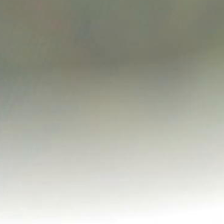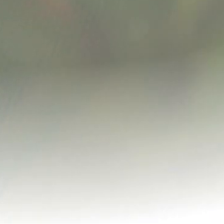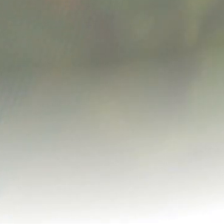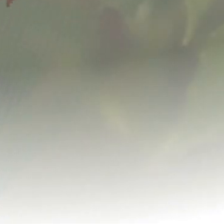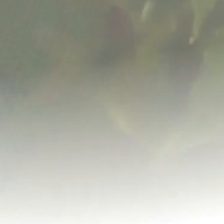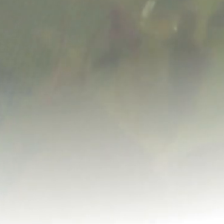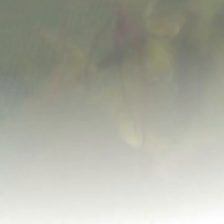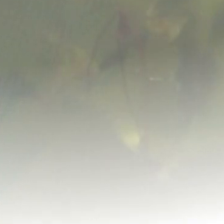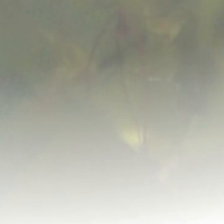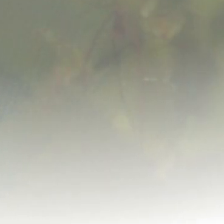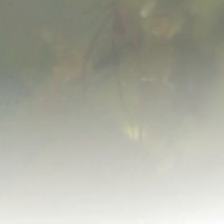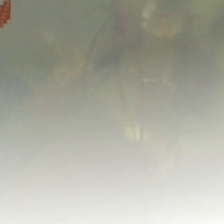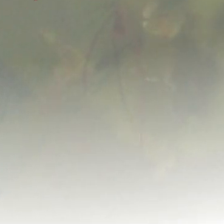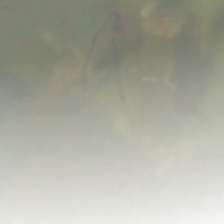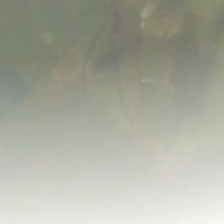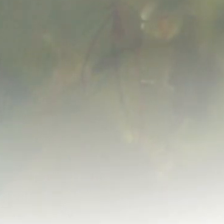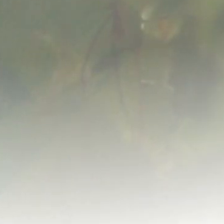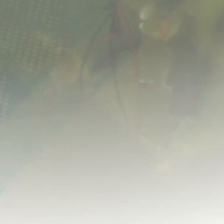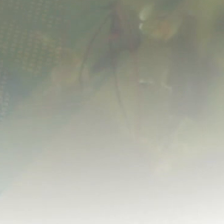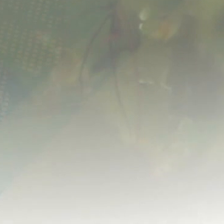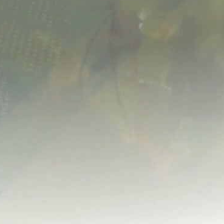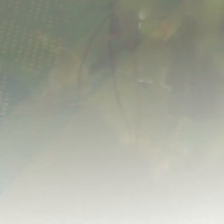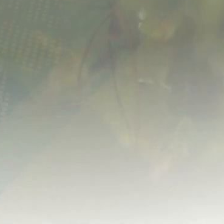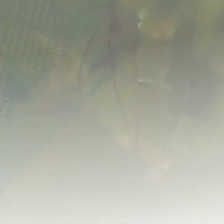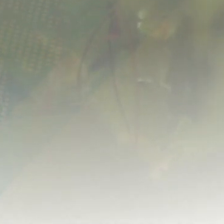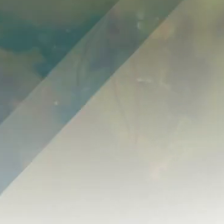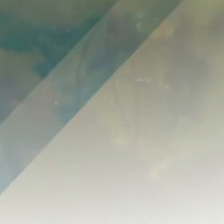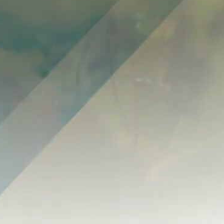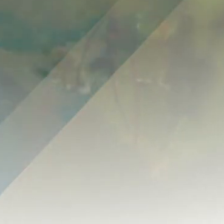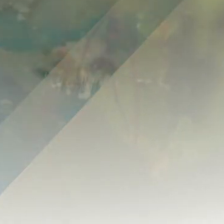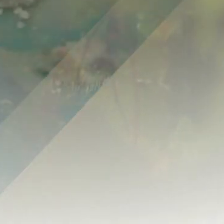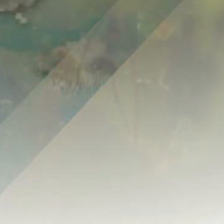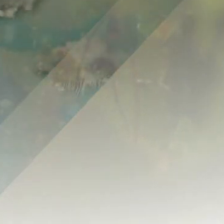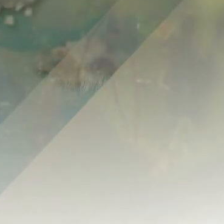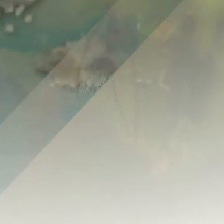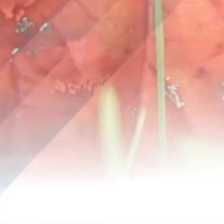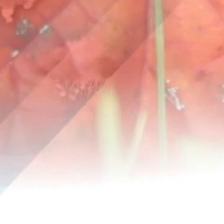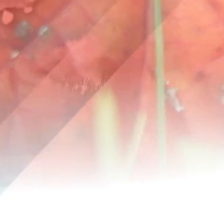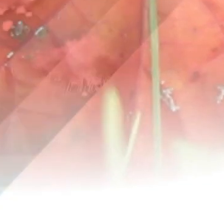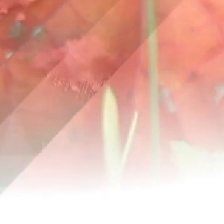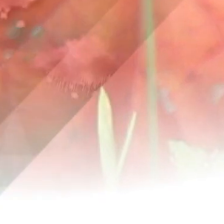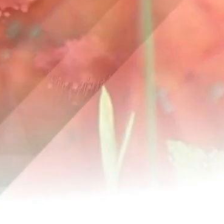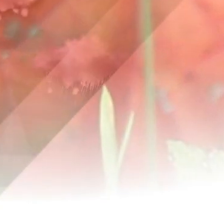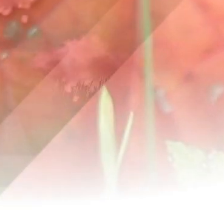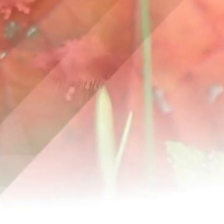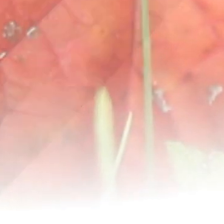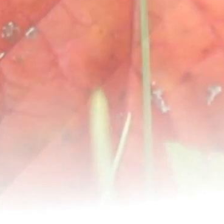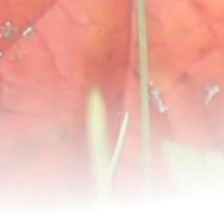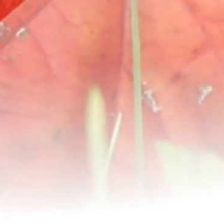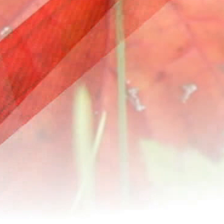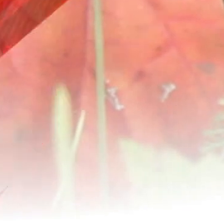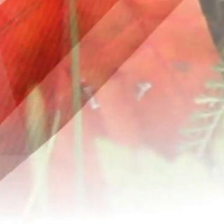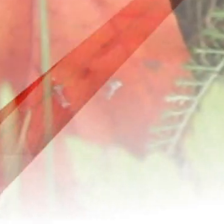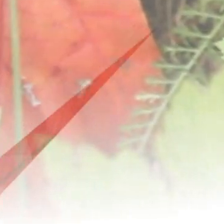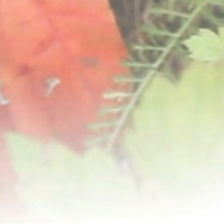Па месяцовым календары стары месяц, а дакладней 12 кастрычніка ў 18 гадзін 21 хвіліну